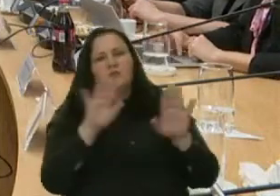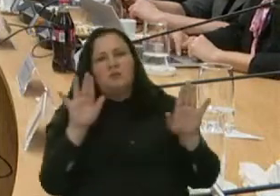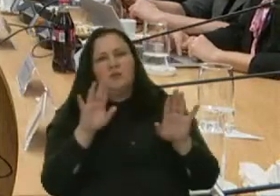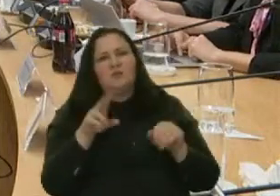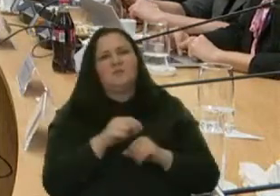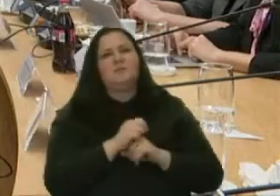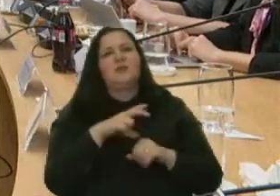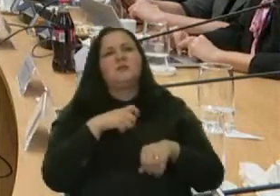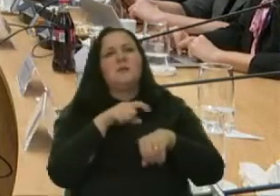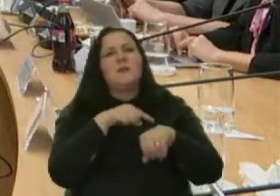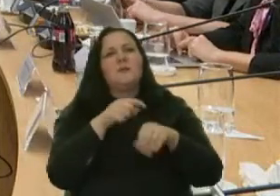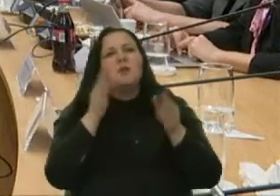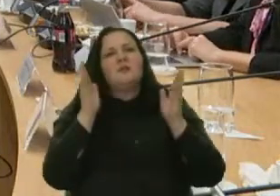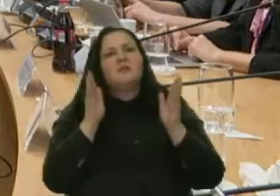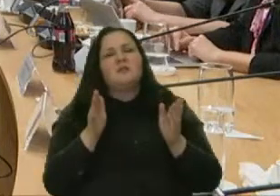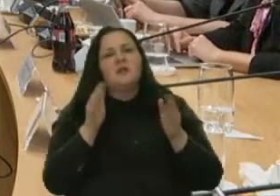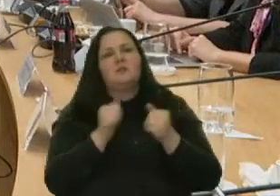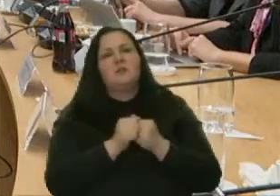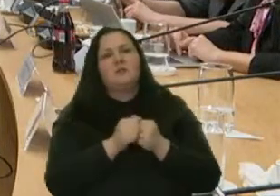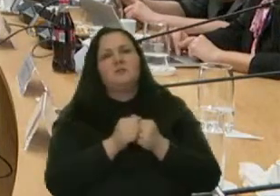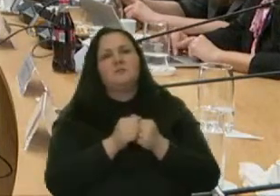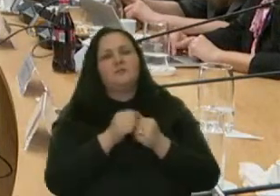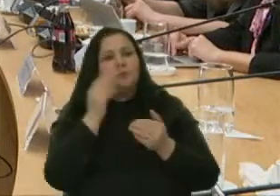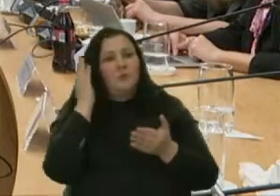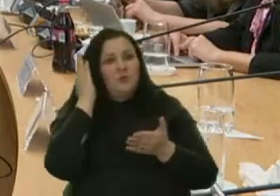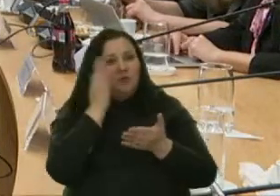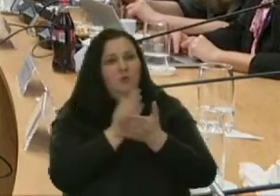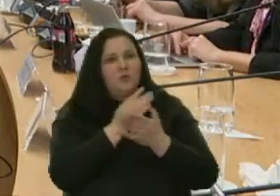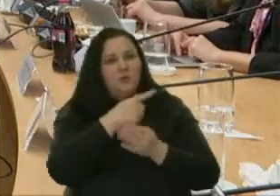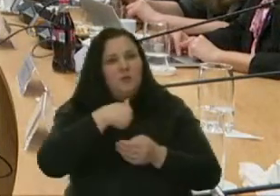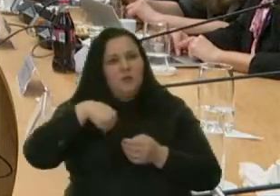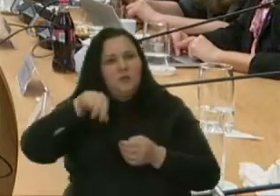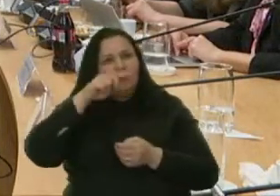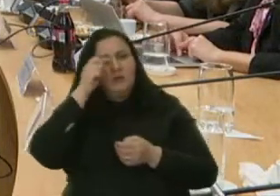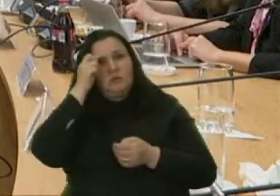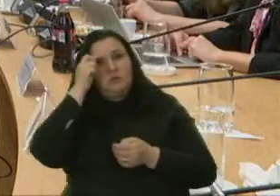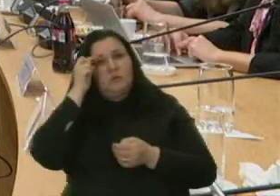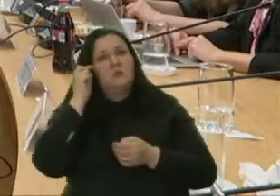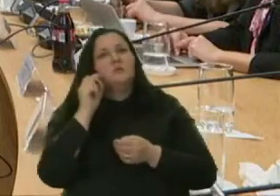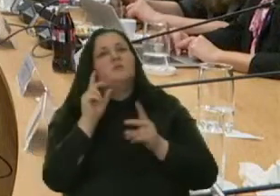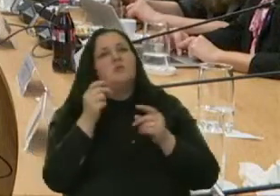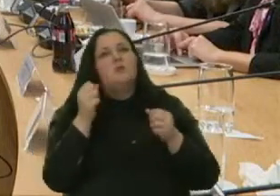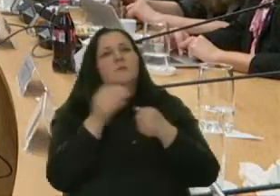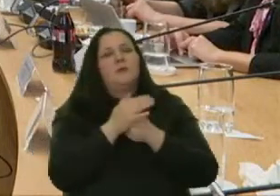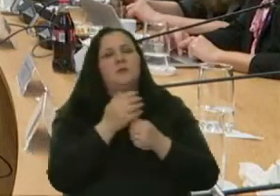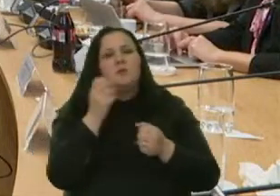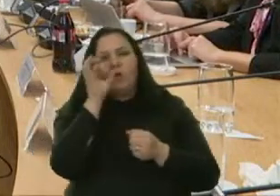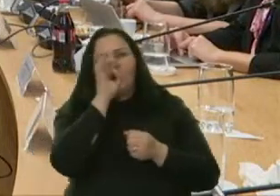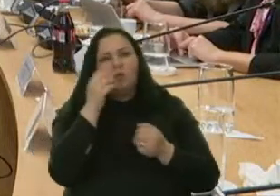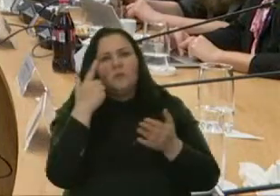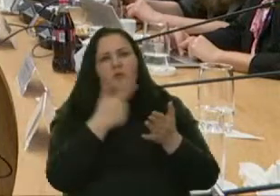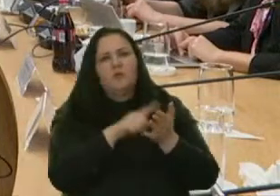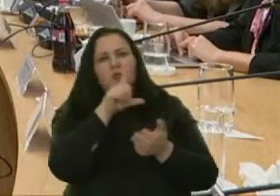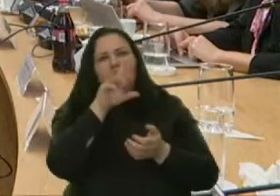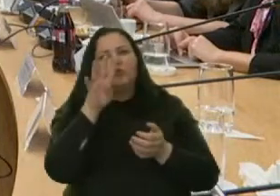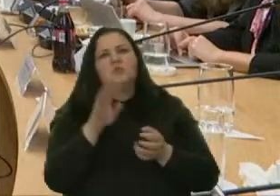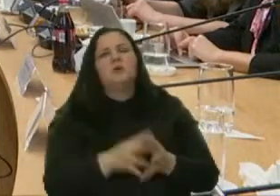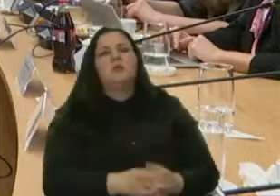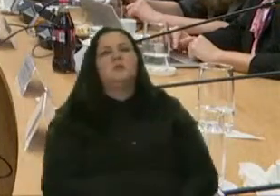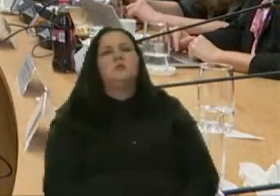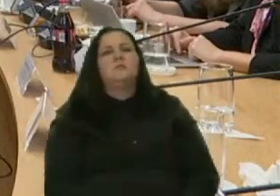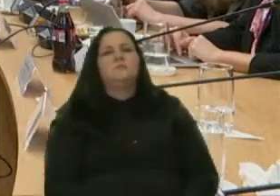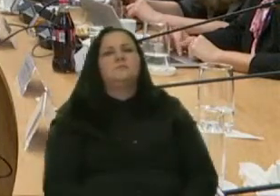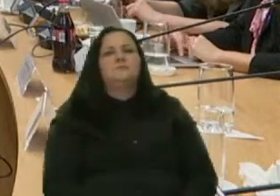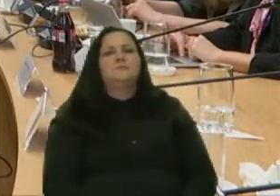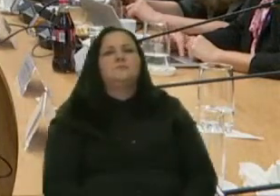pe determinare o să m hotărirea noastră de consiliu aceea bun măcar până în 2024 până în octombrie Măcar dă leț ți la acel drept măcar